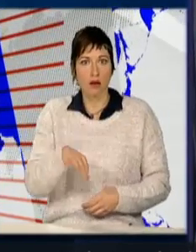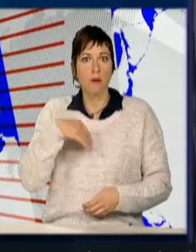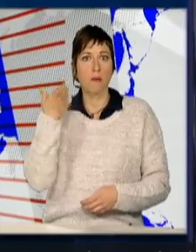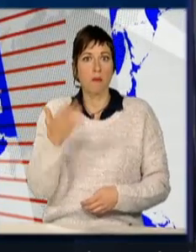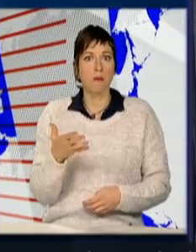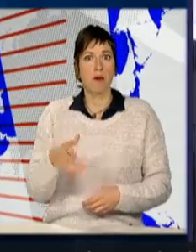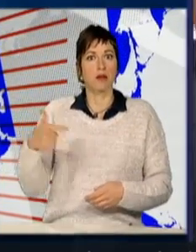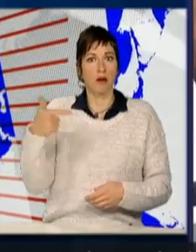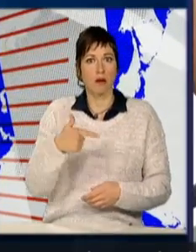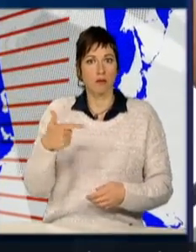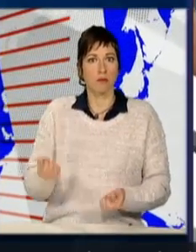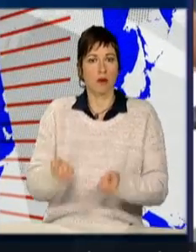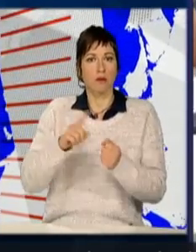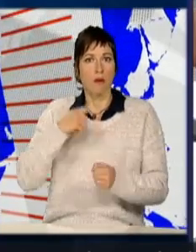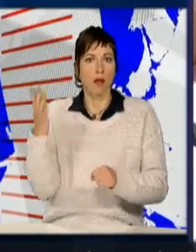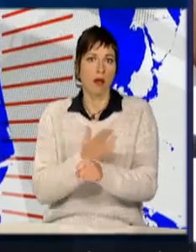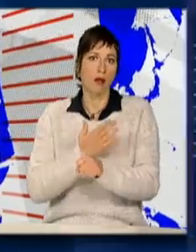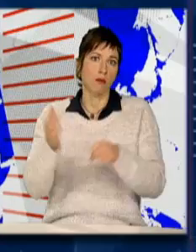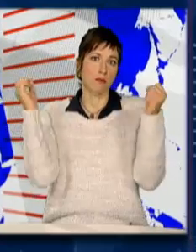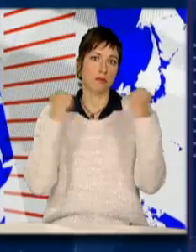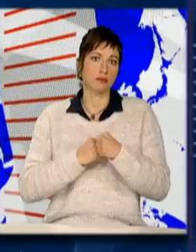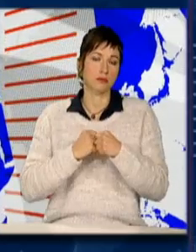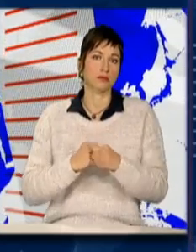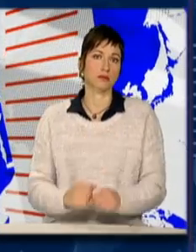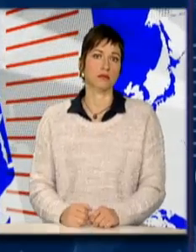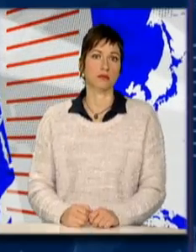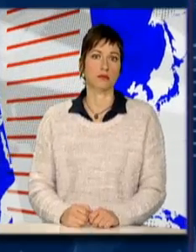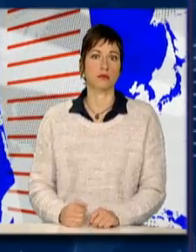υλοποιηθεί, καθώς ο κλάδος θα καταρρεύσει.